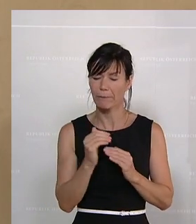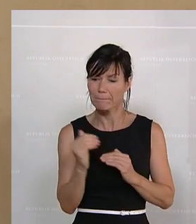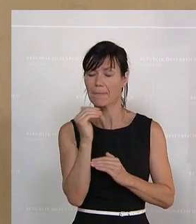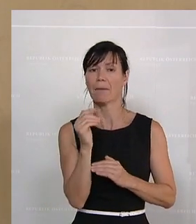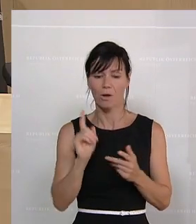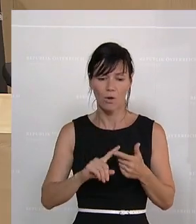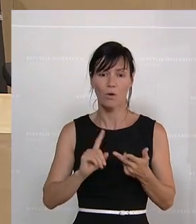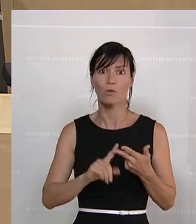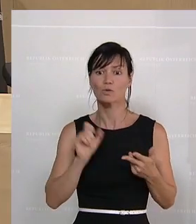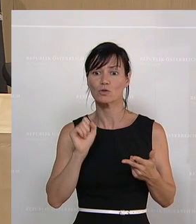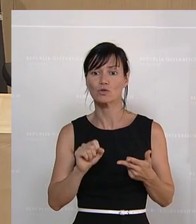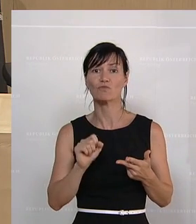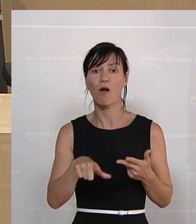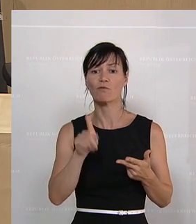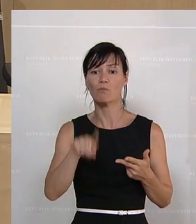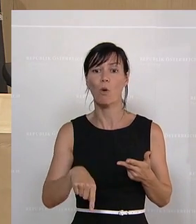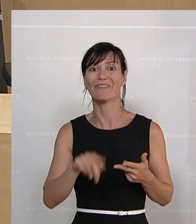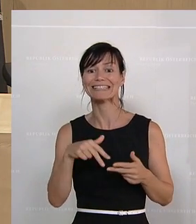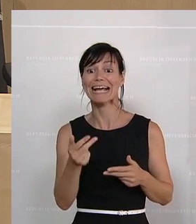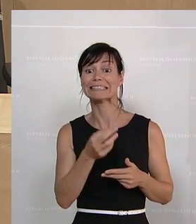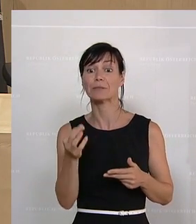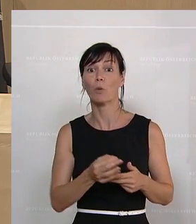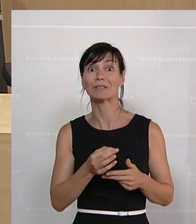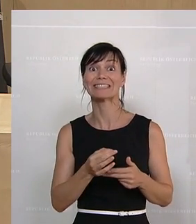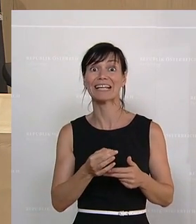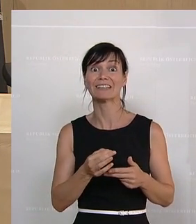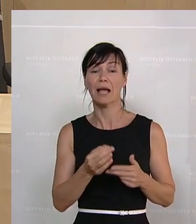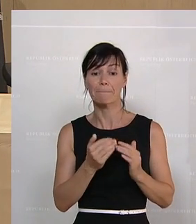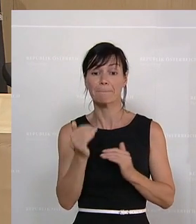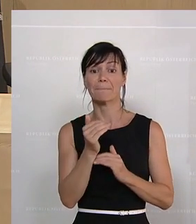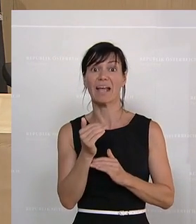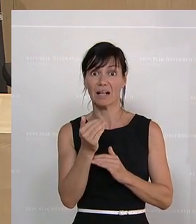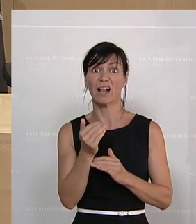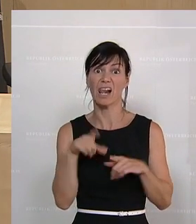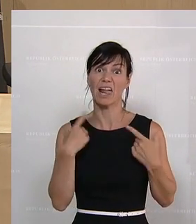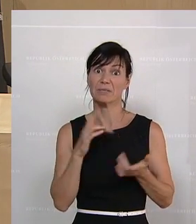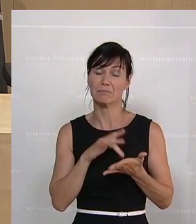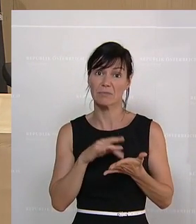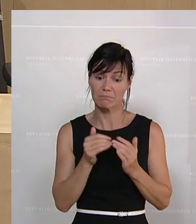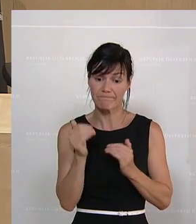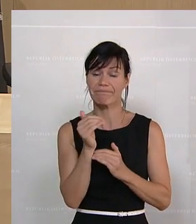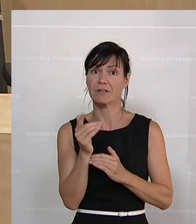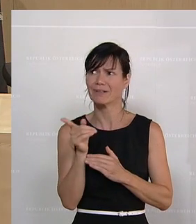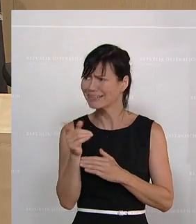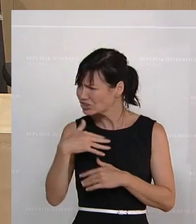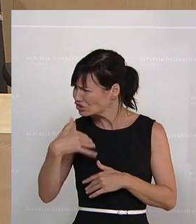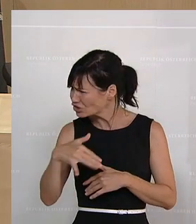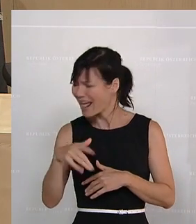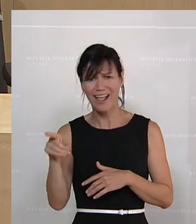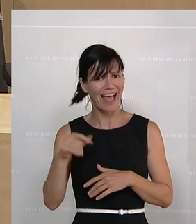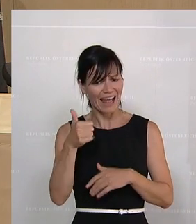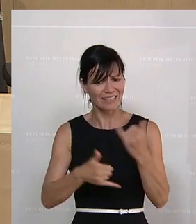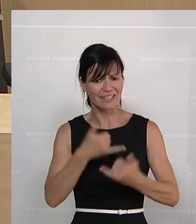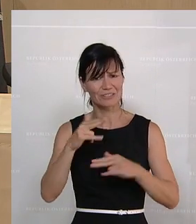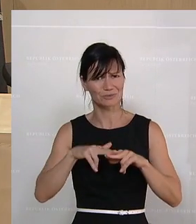30 prozent mehr für lebensmittel ausgeben wenn ich dann bekommen sie in einem jahr den absetzbetrag das soll schnell hinein das